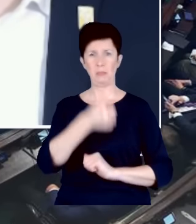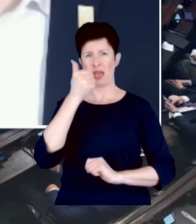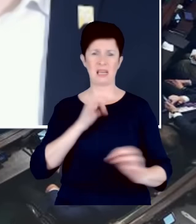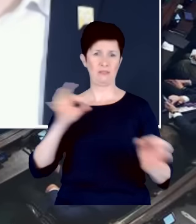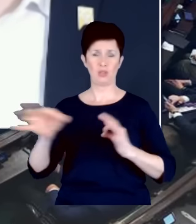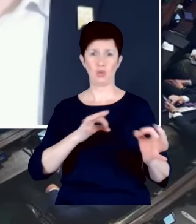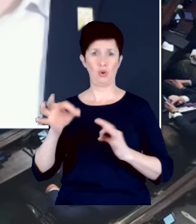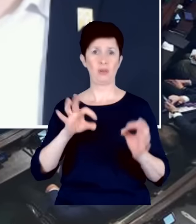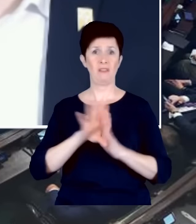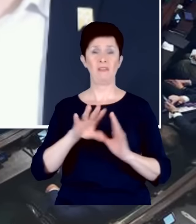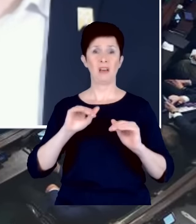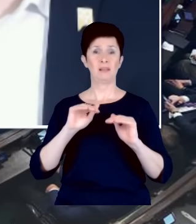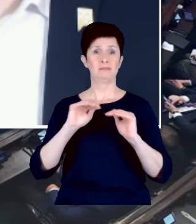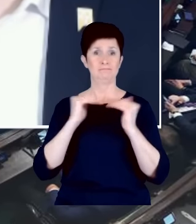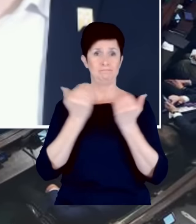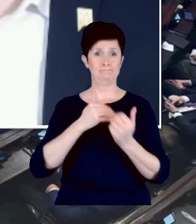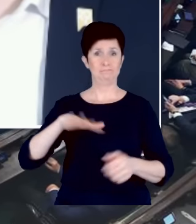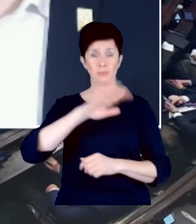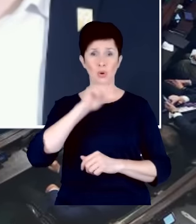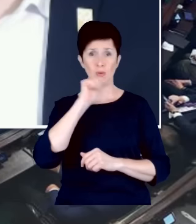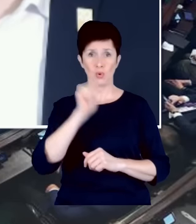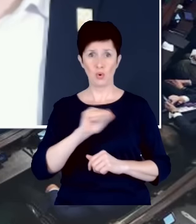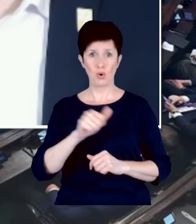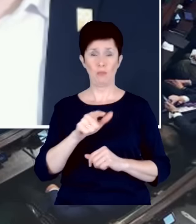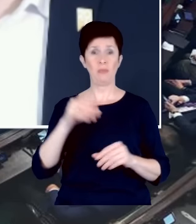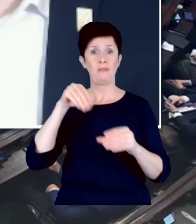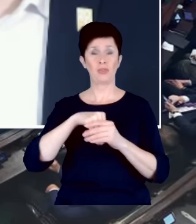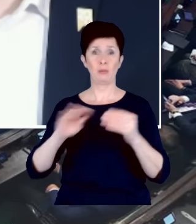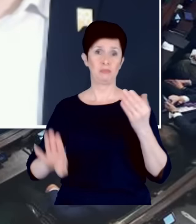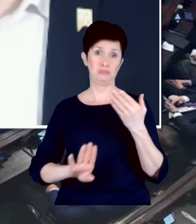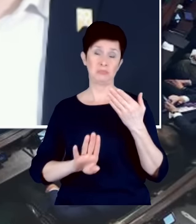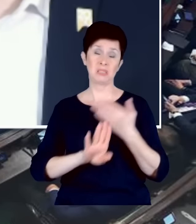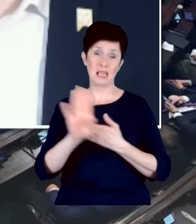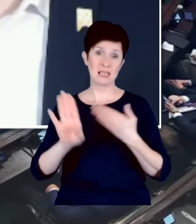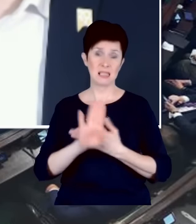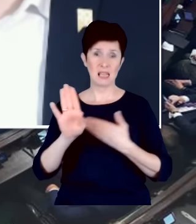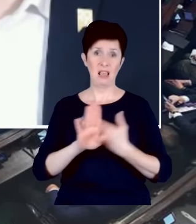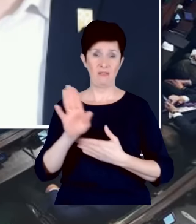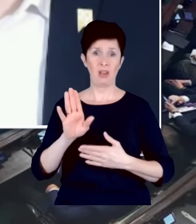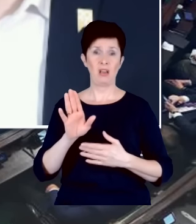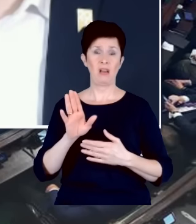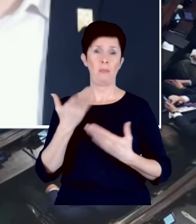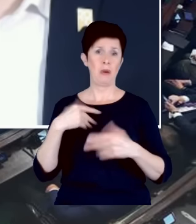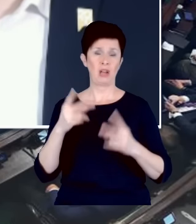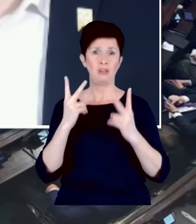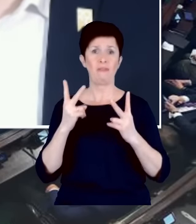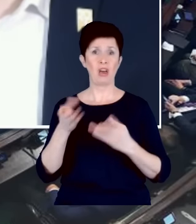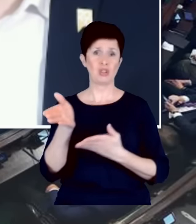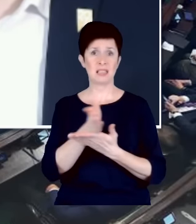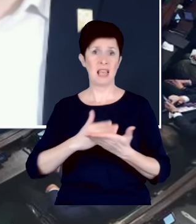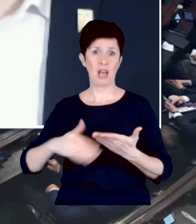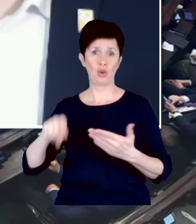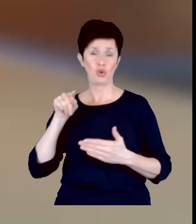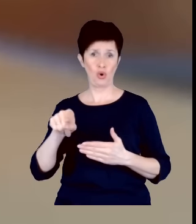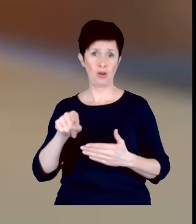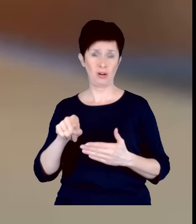którym wzięli udział przedstawiciele, jeżeli tak możemy powiedzieć, branży, bardzo ważnego sektora, ze wszystkich,